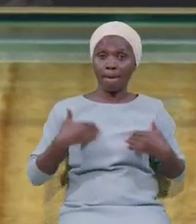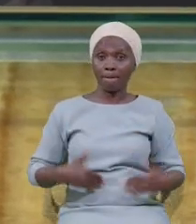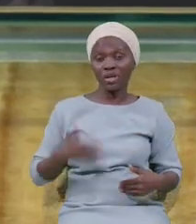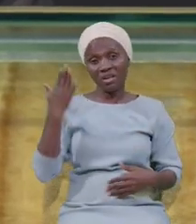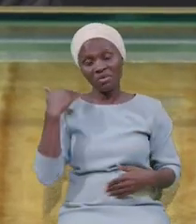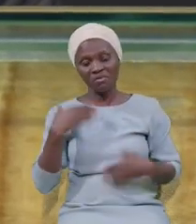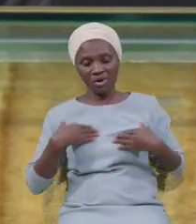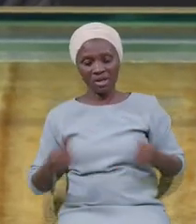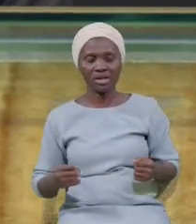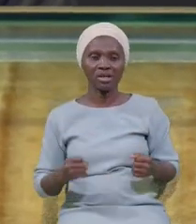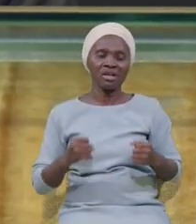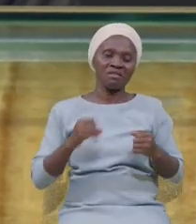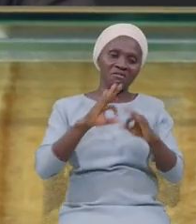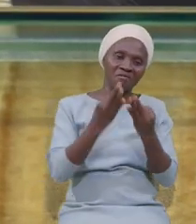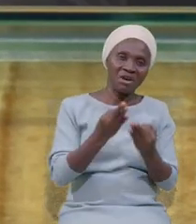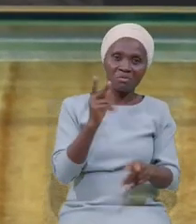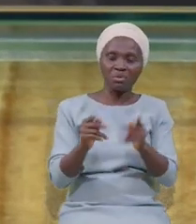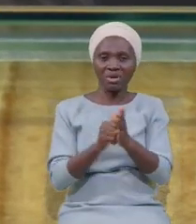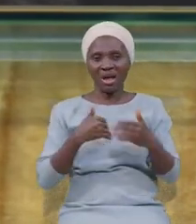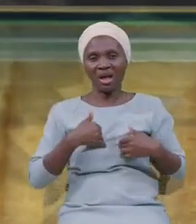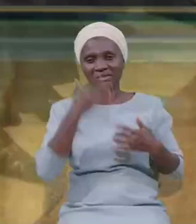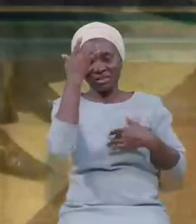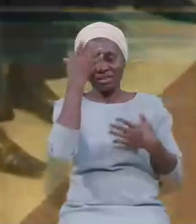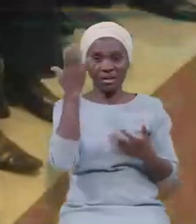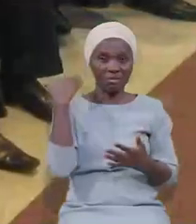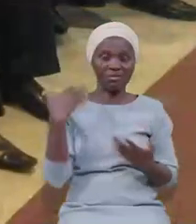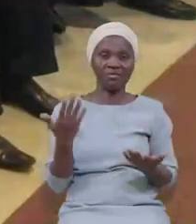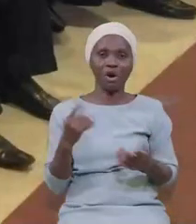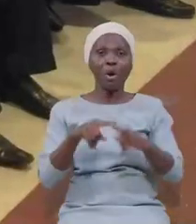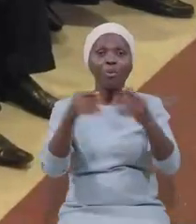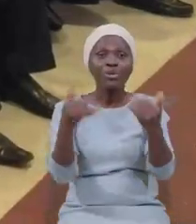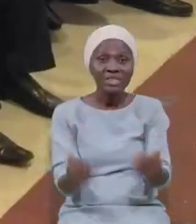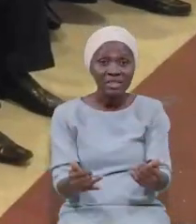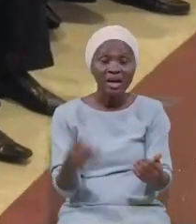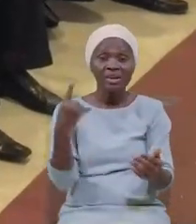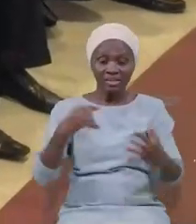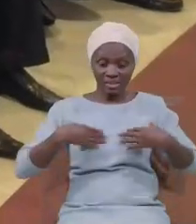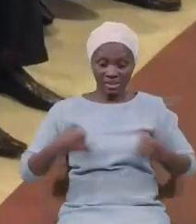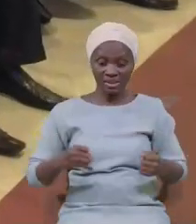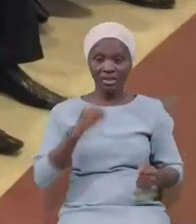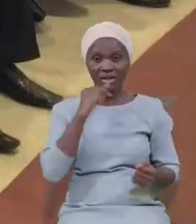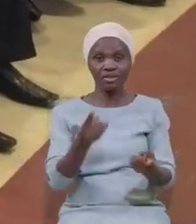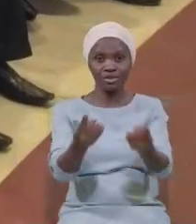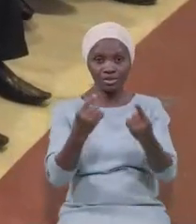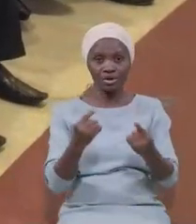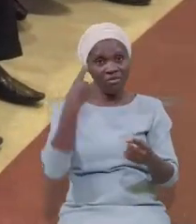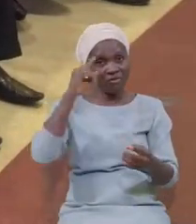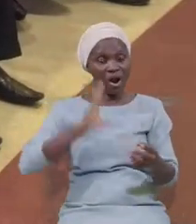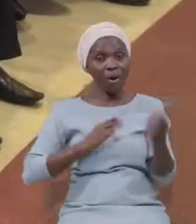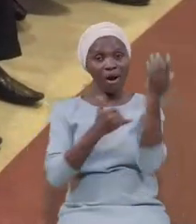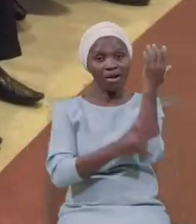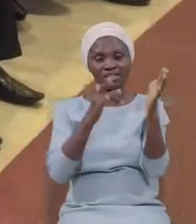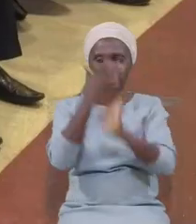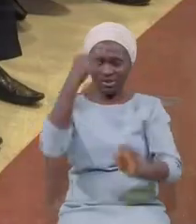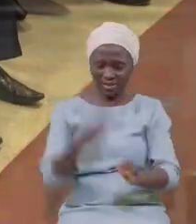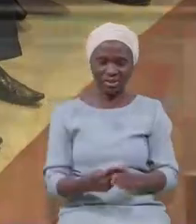qui ont des problèmes, mais maintenant la guérison vient pour notre pays. Vous serez vivant